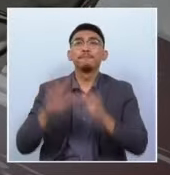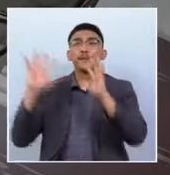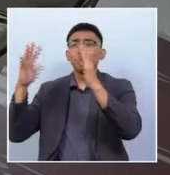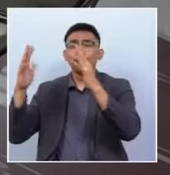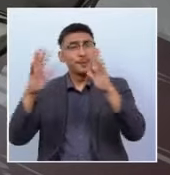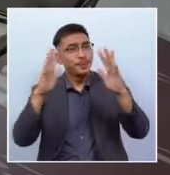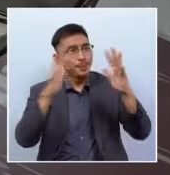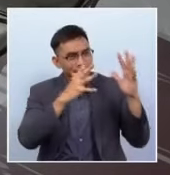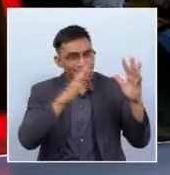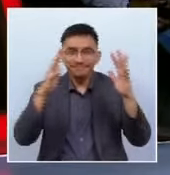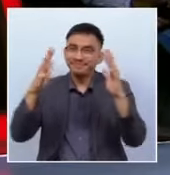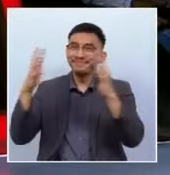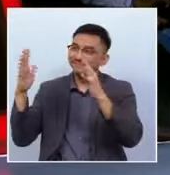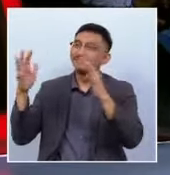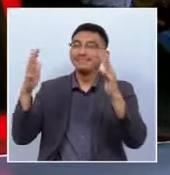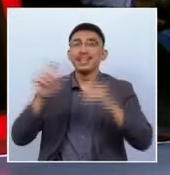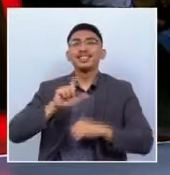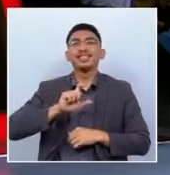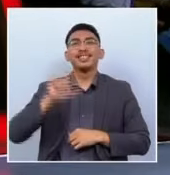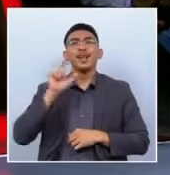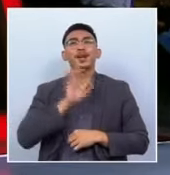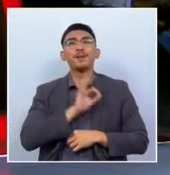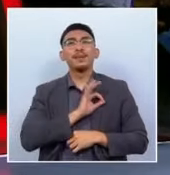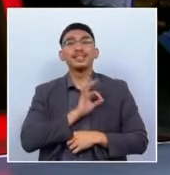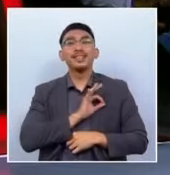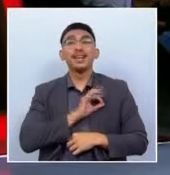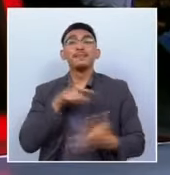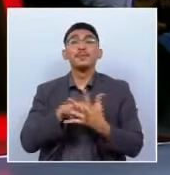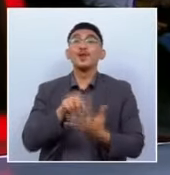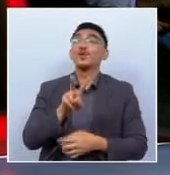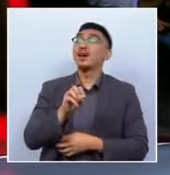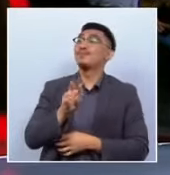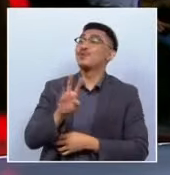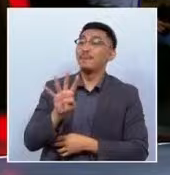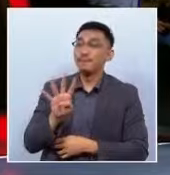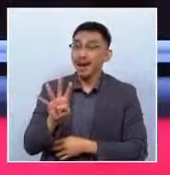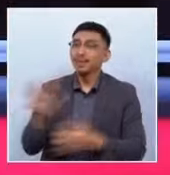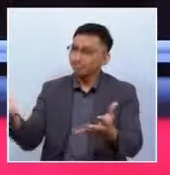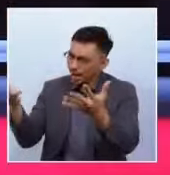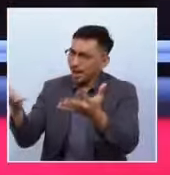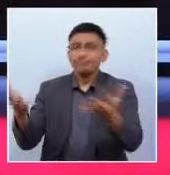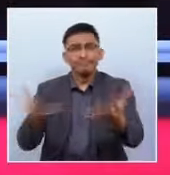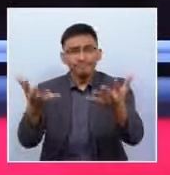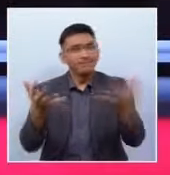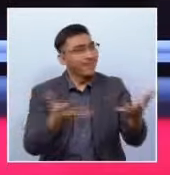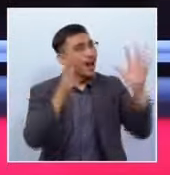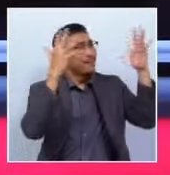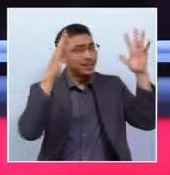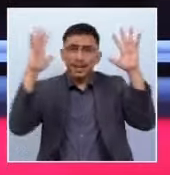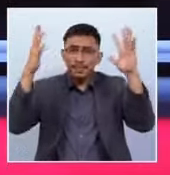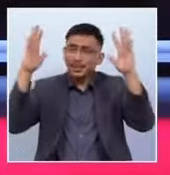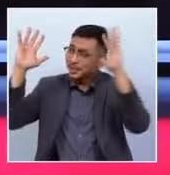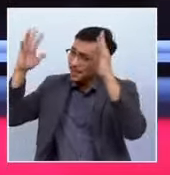meriah untuk para calon presiden pemilu tahun ini. Sekarang diperbolehkan, silakan. Kami perbolehkan, silakan berikan apresiasi yang paling